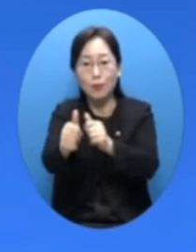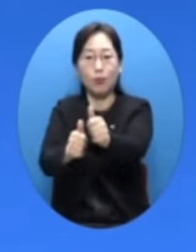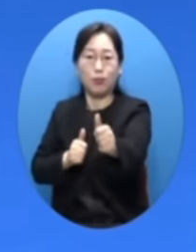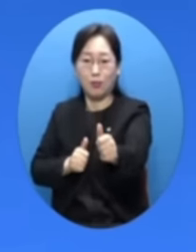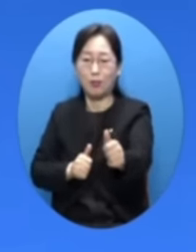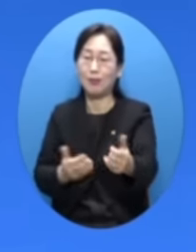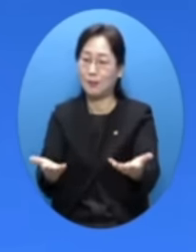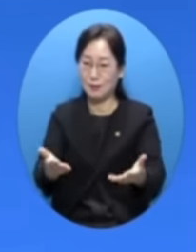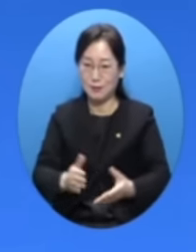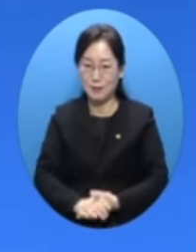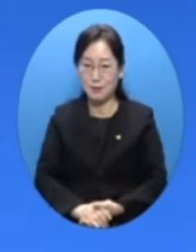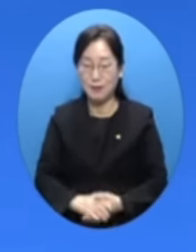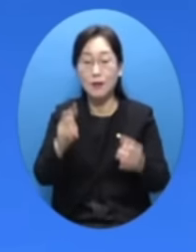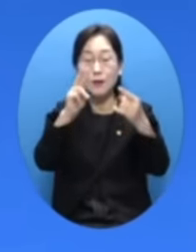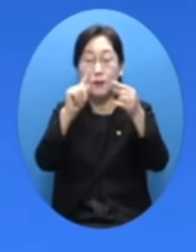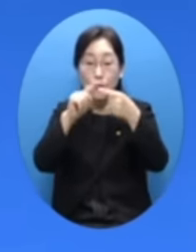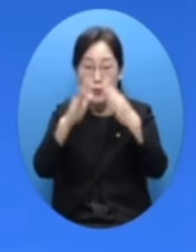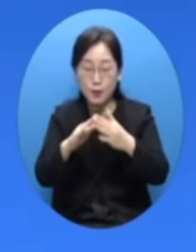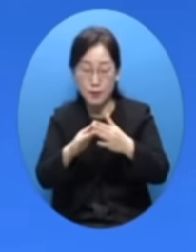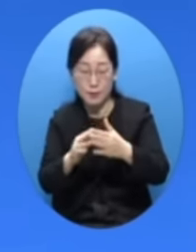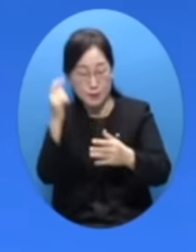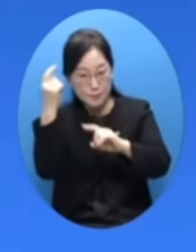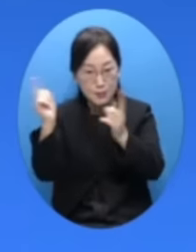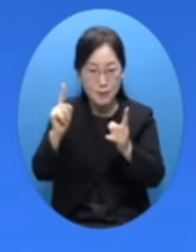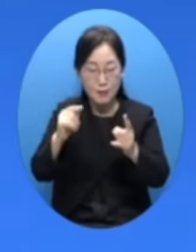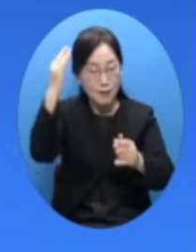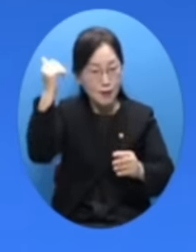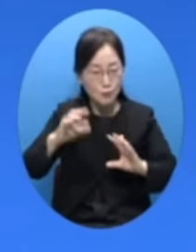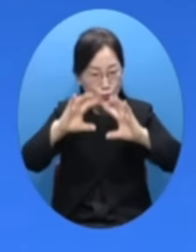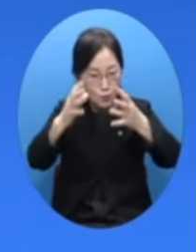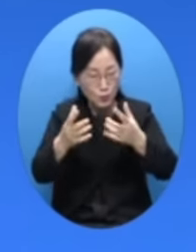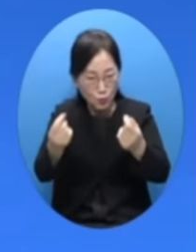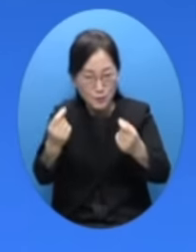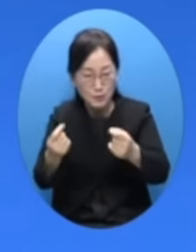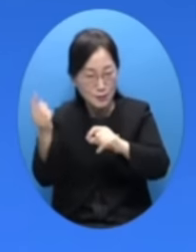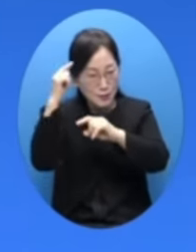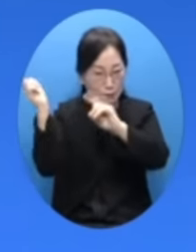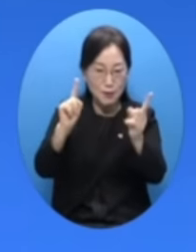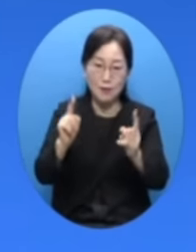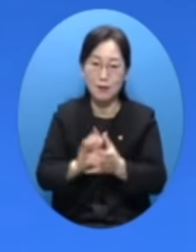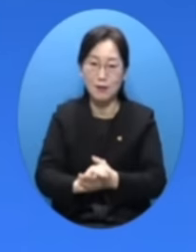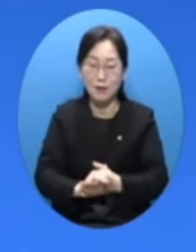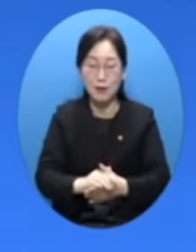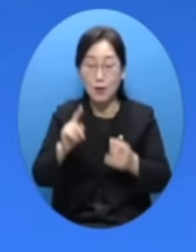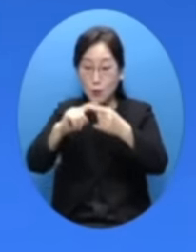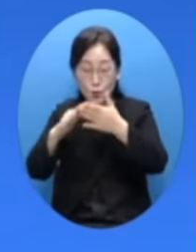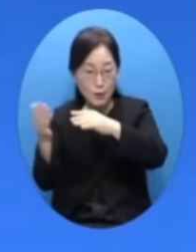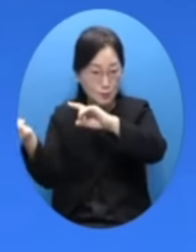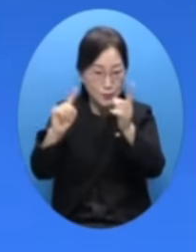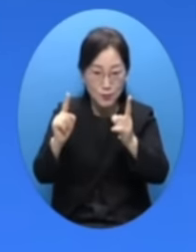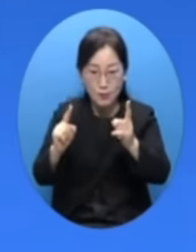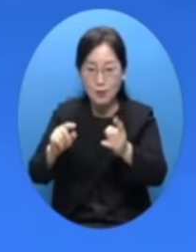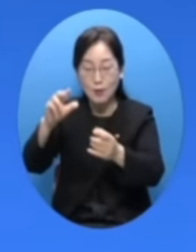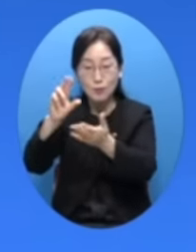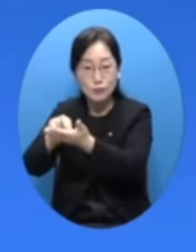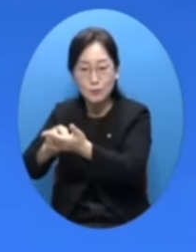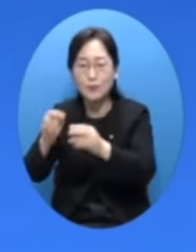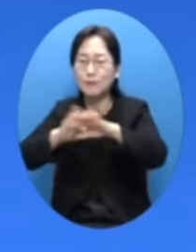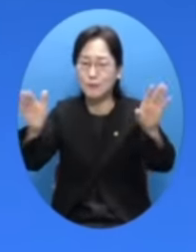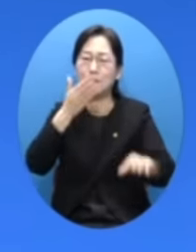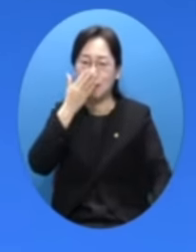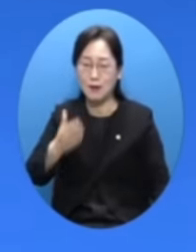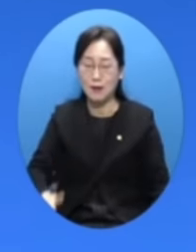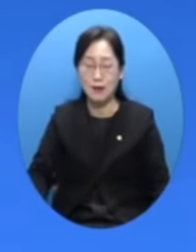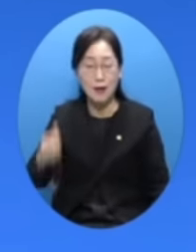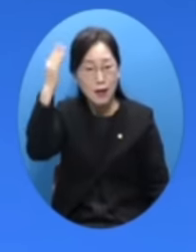것입니다. 교회가 일어나면 우리 대한민국도 삽니다. 교회가 일어나면 이 대한민국의 모든 문제가 해결되는 것입니다.